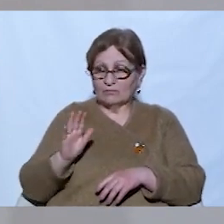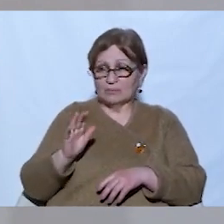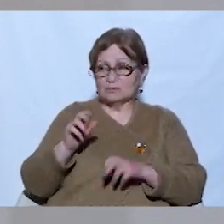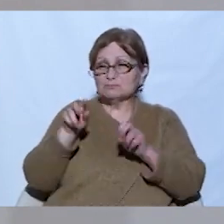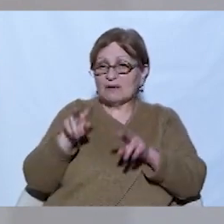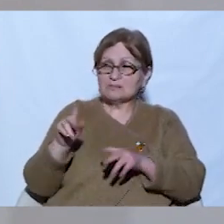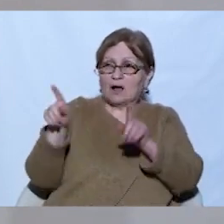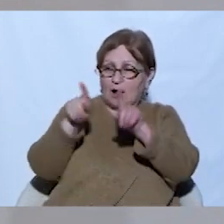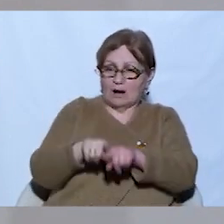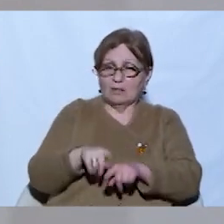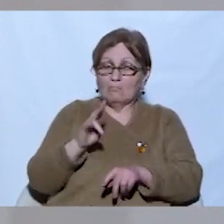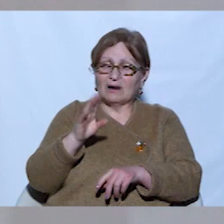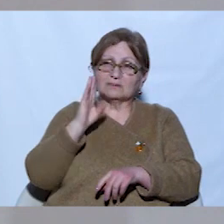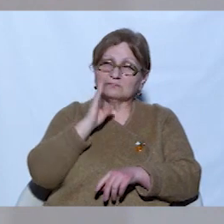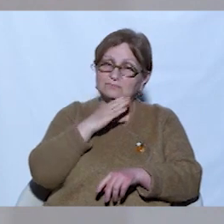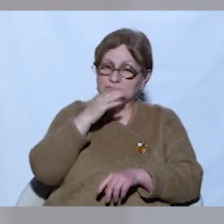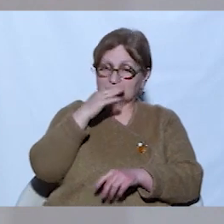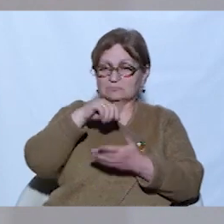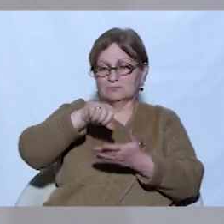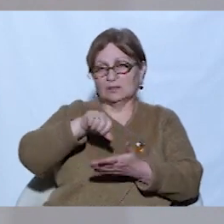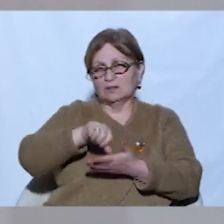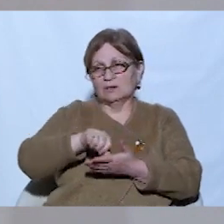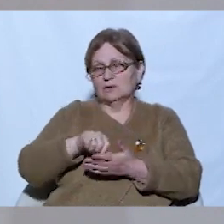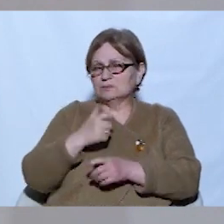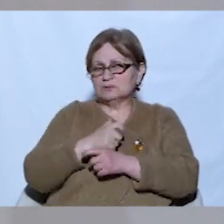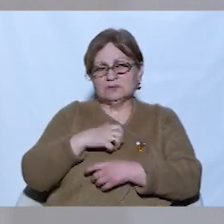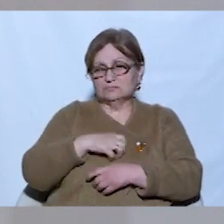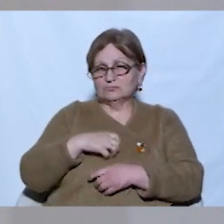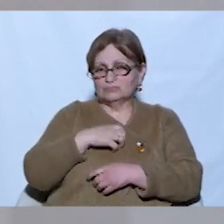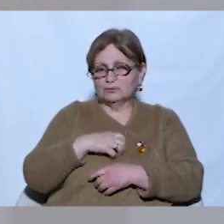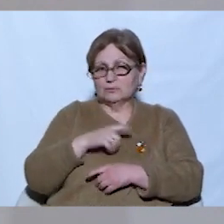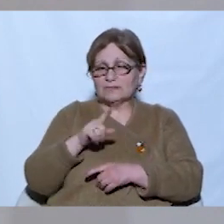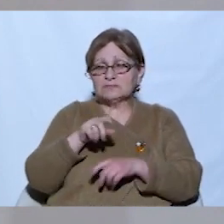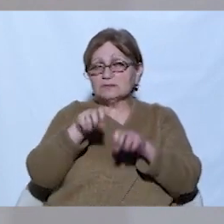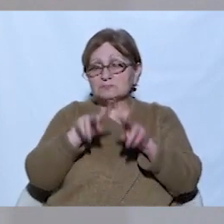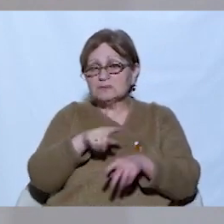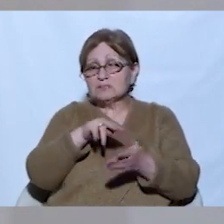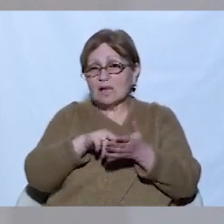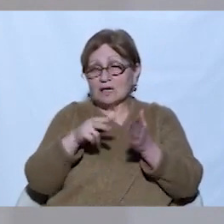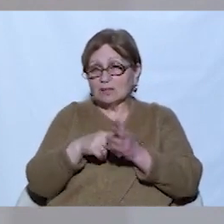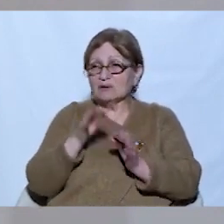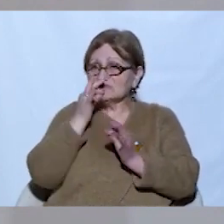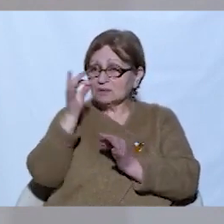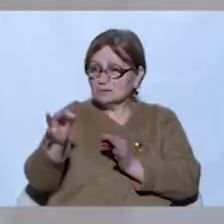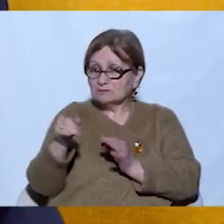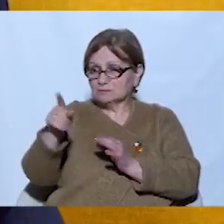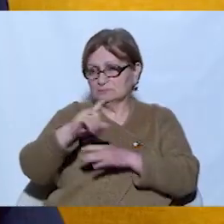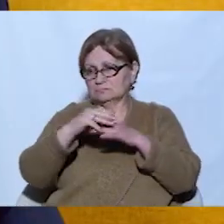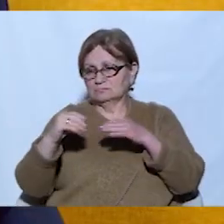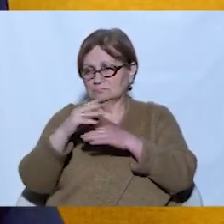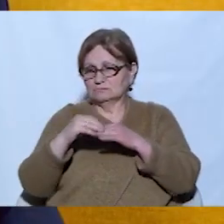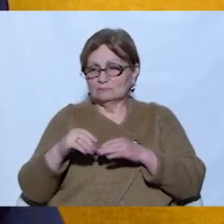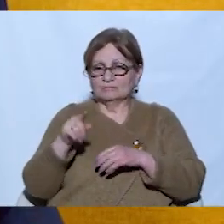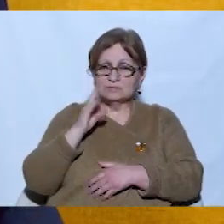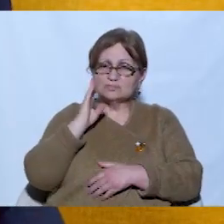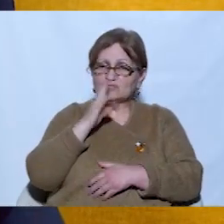არ მოველით ჩვენ მათგან სპეციალისტობას, მაგრამ მშობლის როლი ერთ-ერთი მნიშვნელოვანი არის იმისათვის, რომ რასაც სპეციალისტი